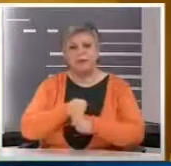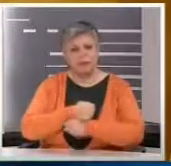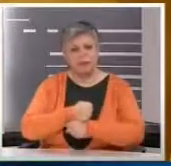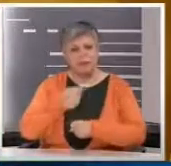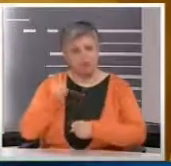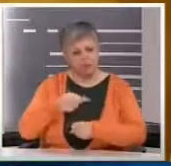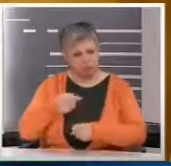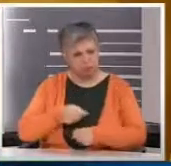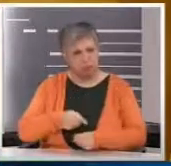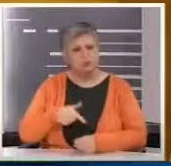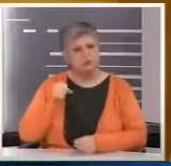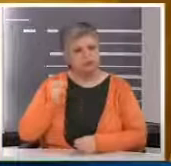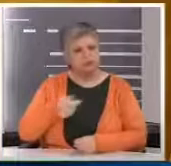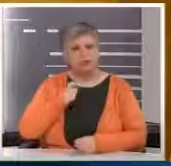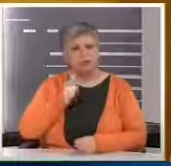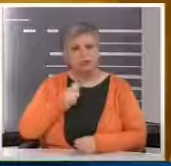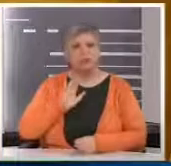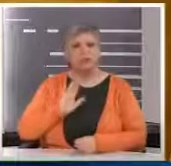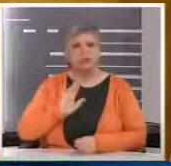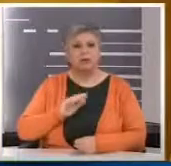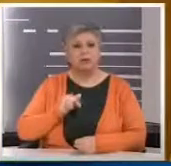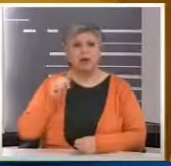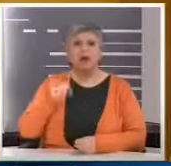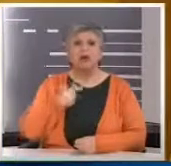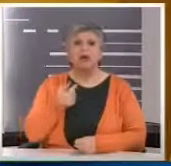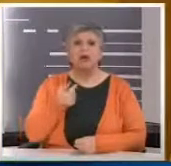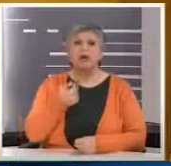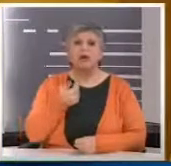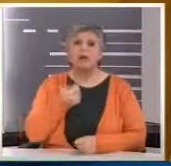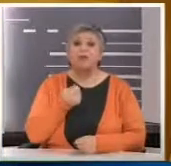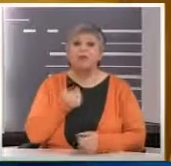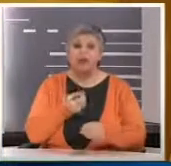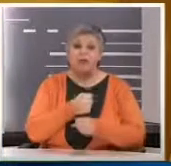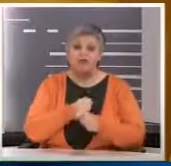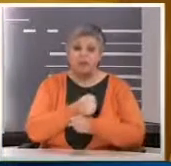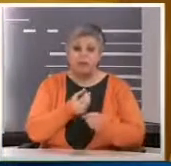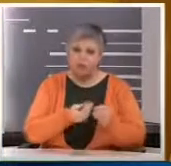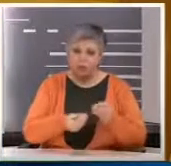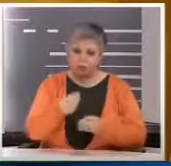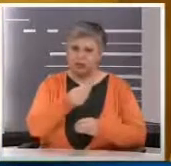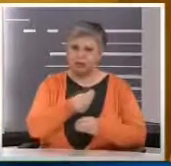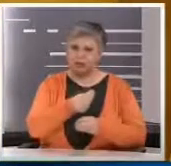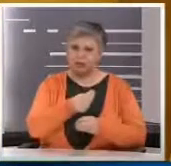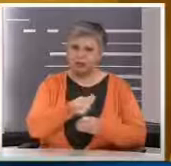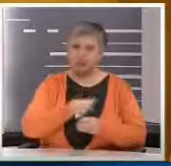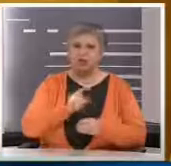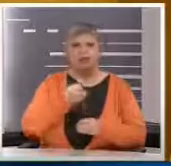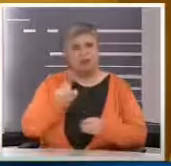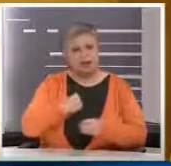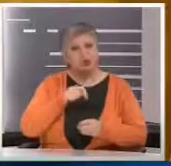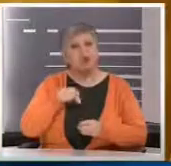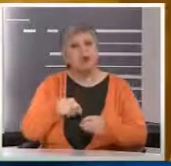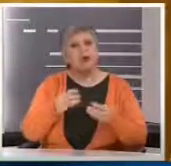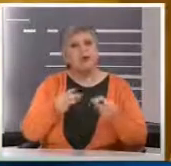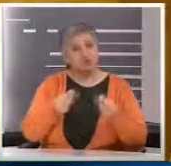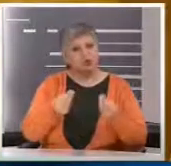ναι, πράγματι, αν υπάρξει αύξηση της τιμής του φαρμάκου μπορεί μέσα από αυτό το μηχανισμό να